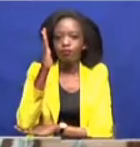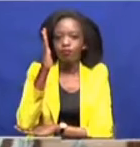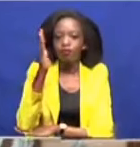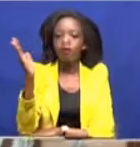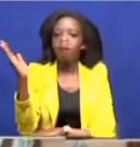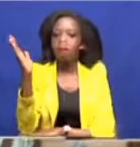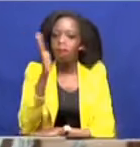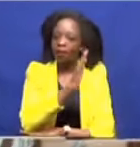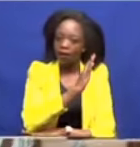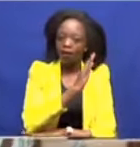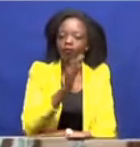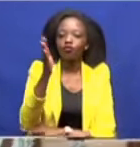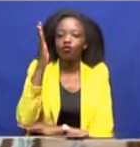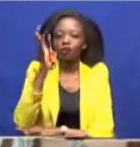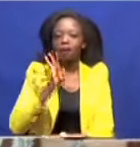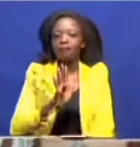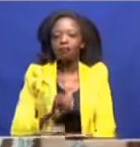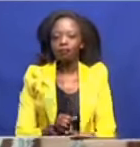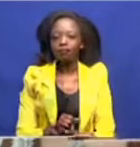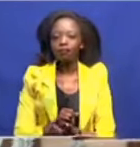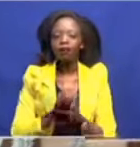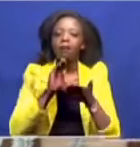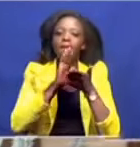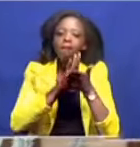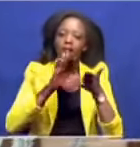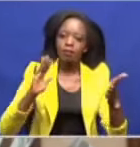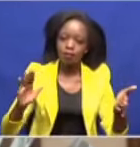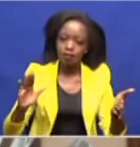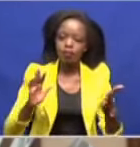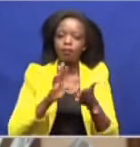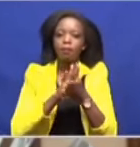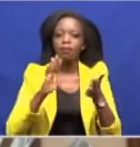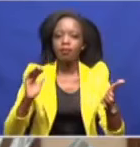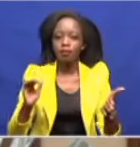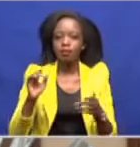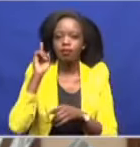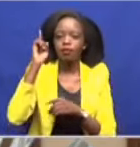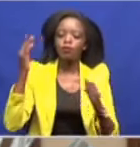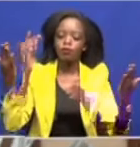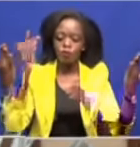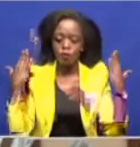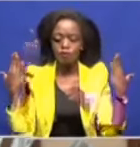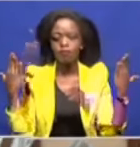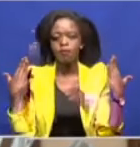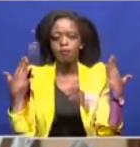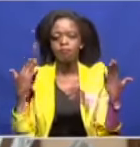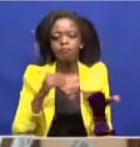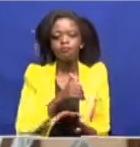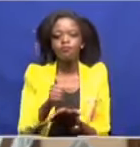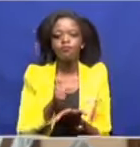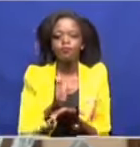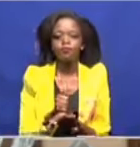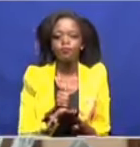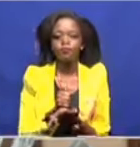Vinarudi kwake. Utukufu una yeye milele. Amina.